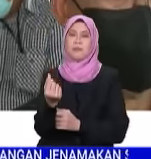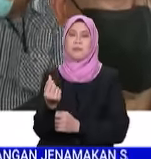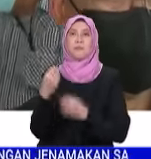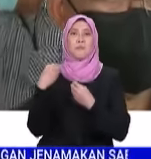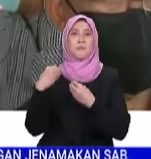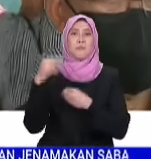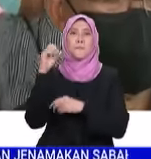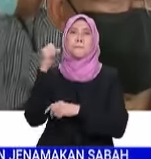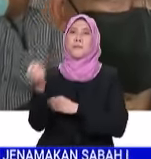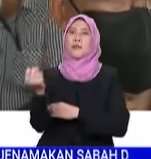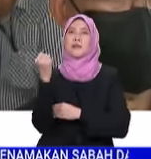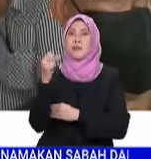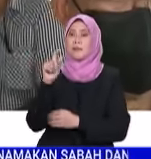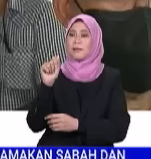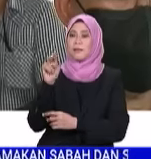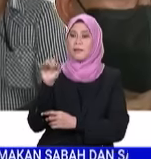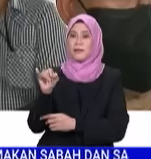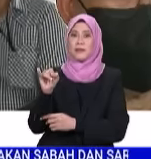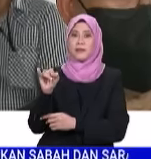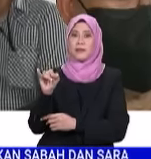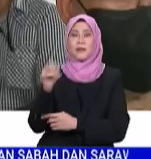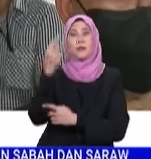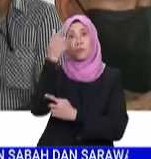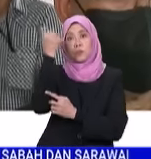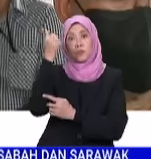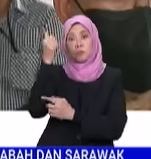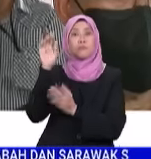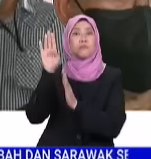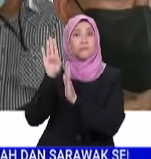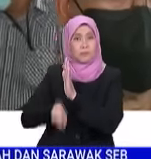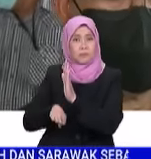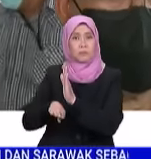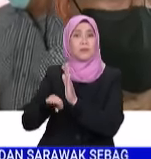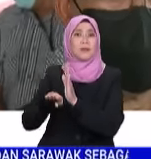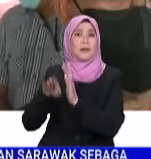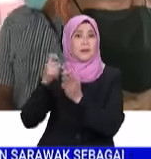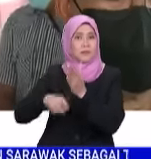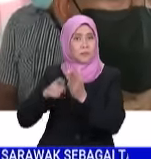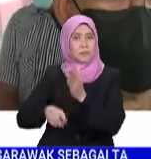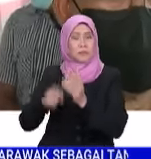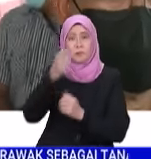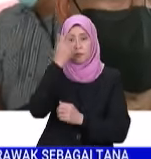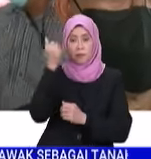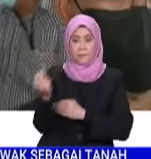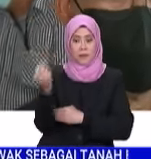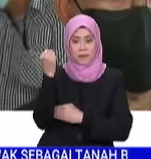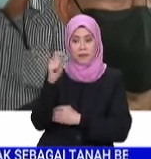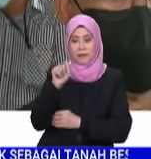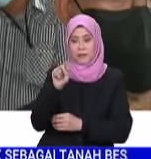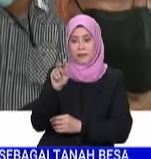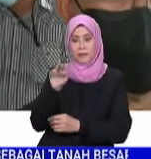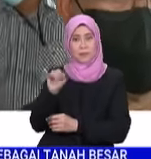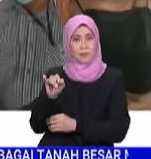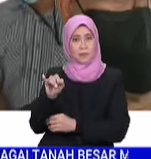tujuan kita mewujudkan pasar Tani adalah untuk mengurangkan harga kerana pasar Tani tidak sepatutnya